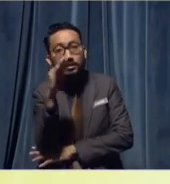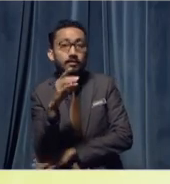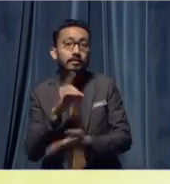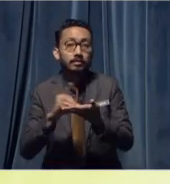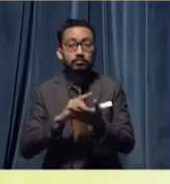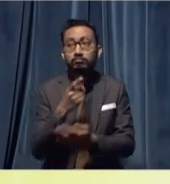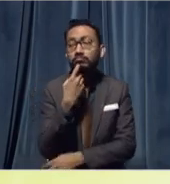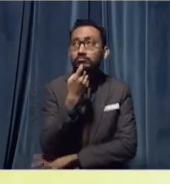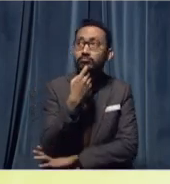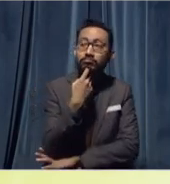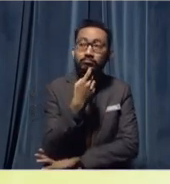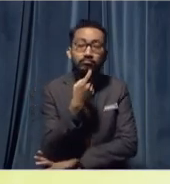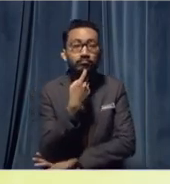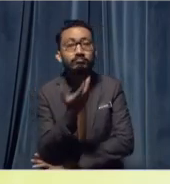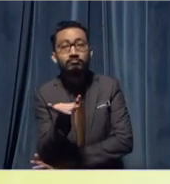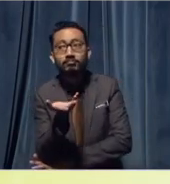ingin cuba?